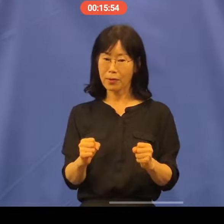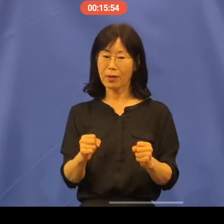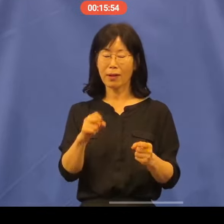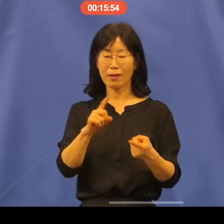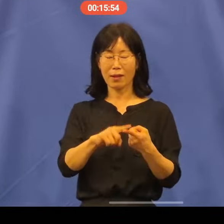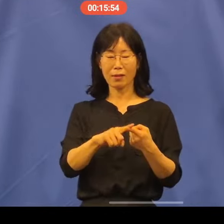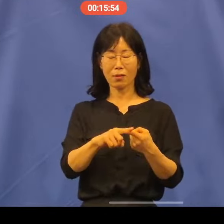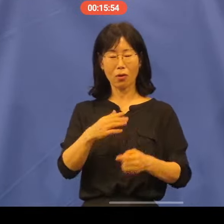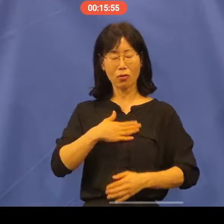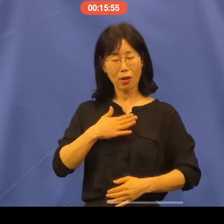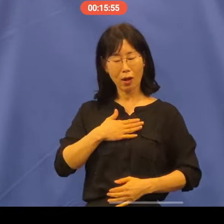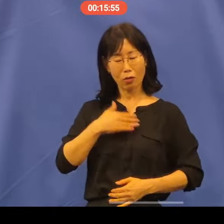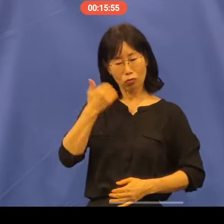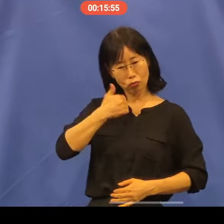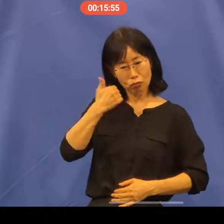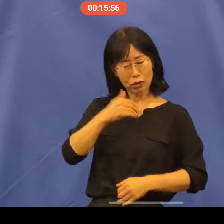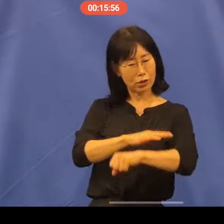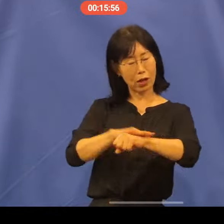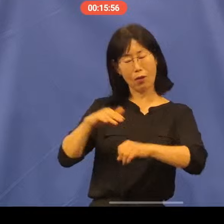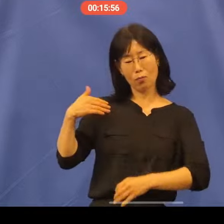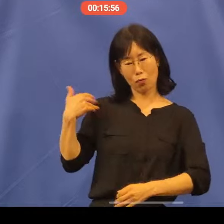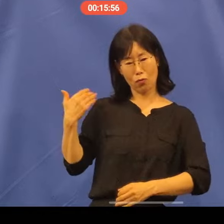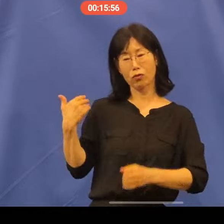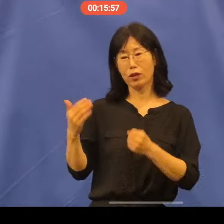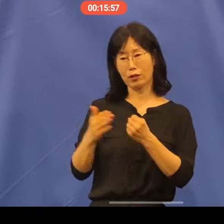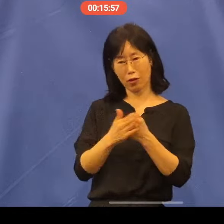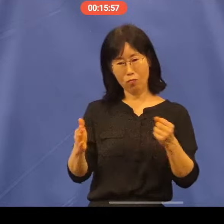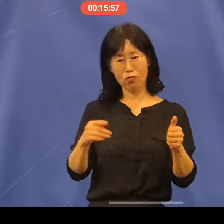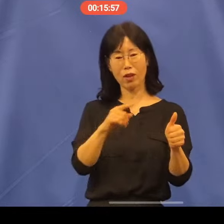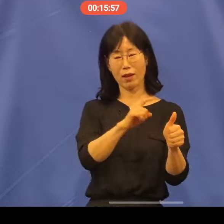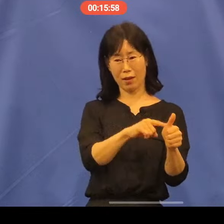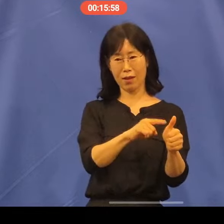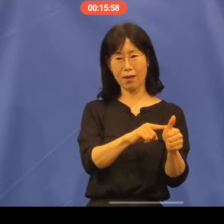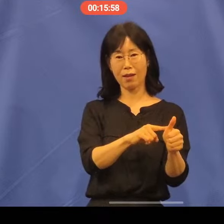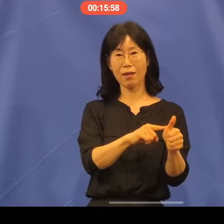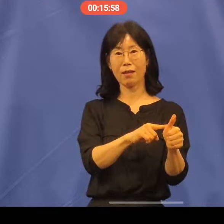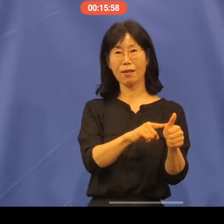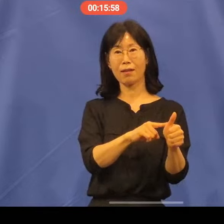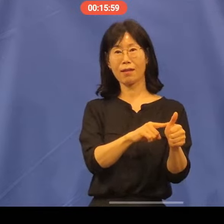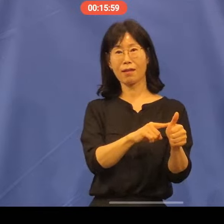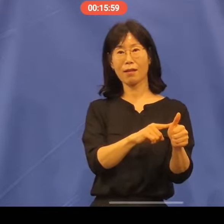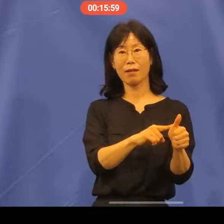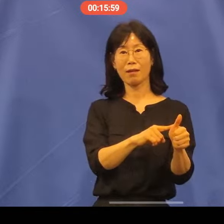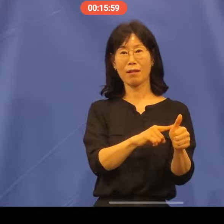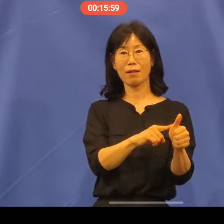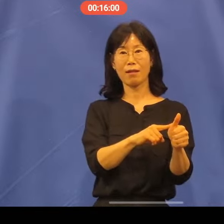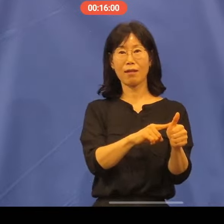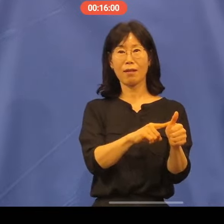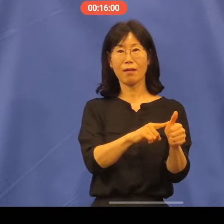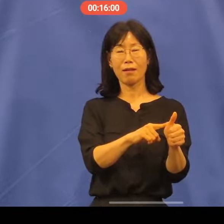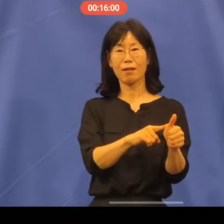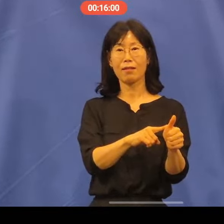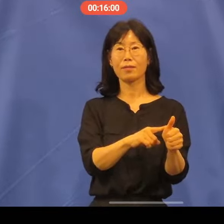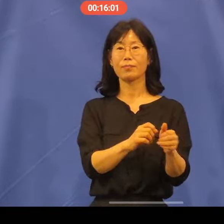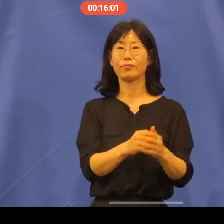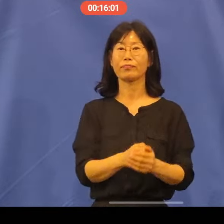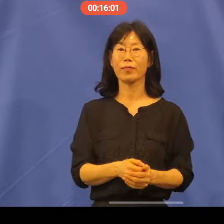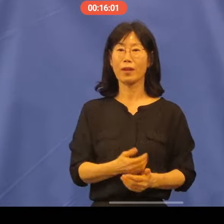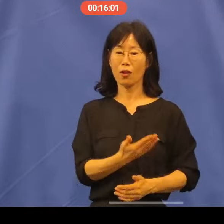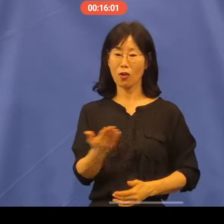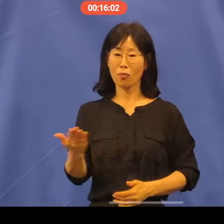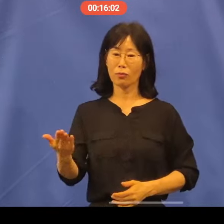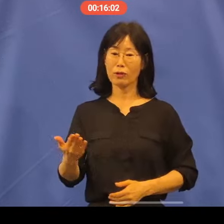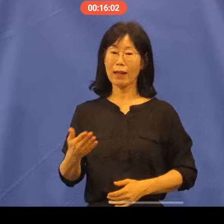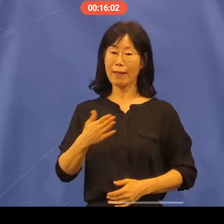모르기 때문에. 그래서 여러분, 항상 우리가 언제나 질문을 던져야 돼요. 이 목적을 알려고 하면은 언제나 질문을 던져야 돼요. 왜? 라는